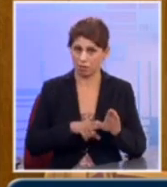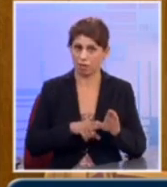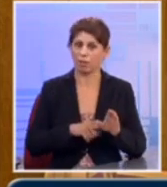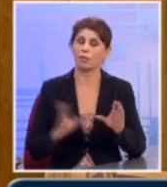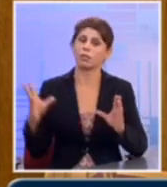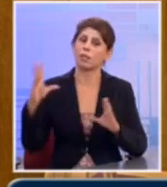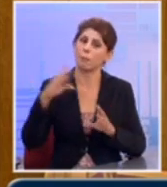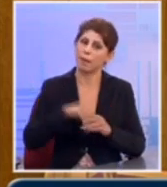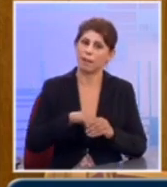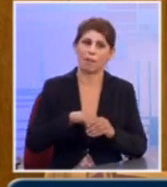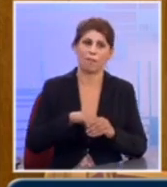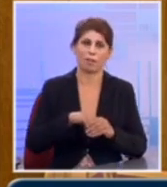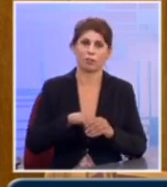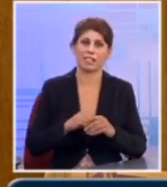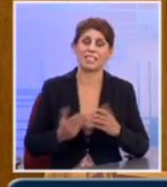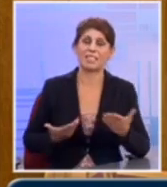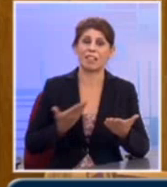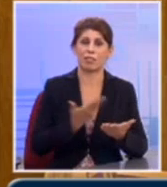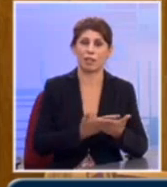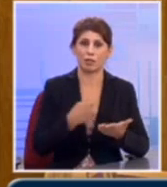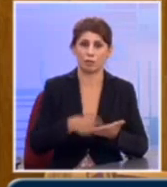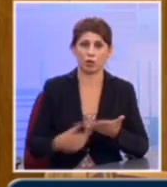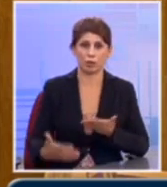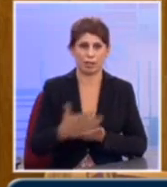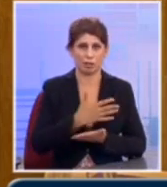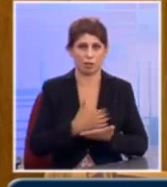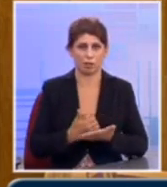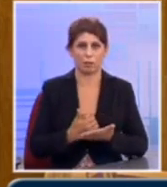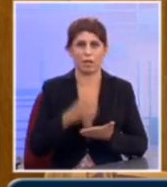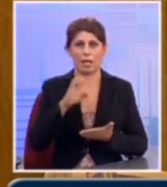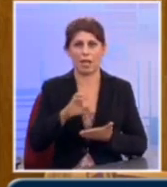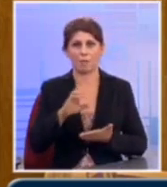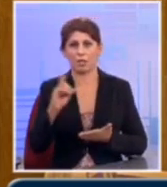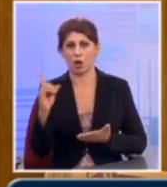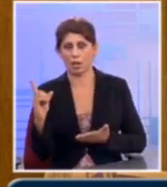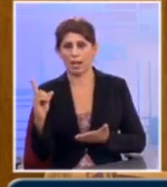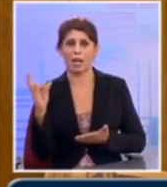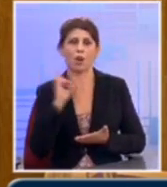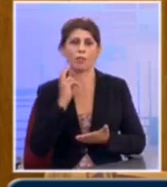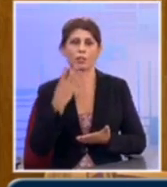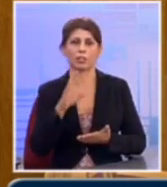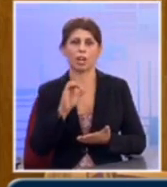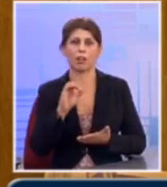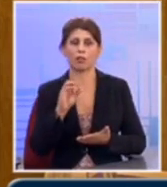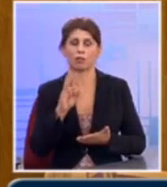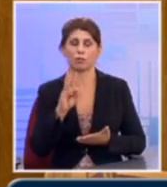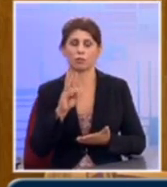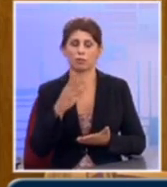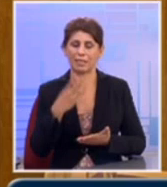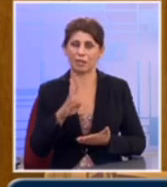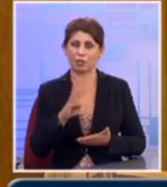περιλαμβάνονται βέβαια στη δήλωση φορολογίας εισοδήματος ε1 στους κωδικούς 431